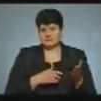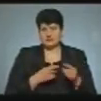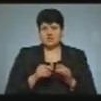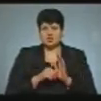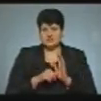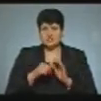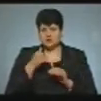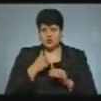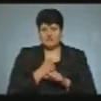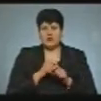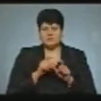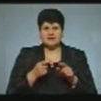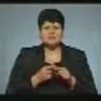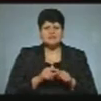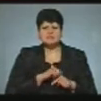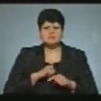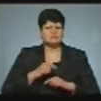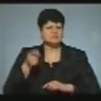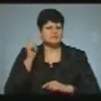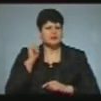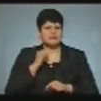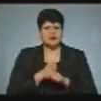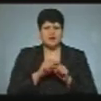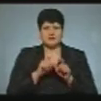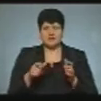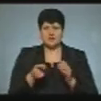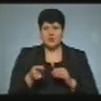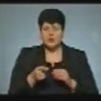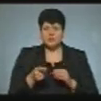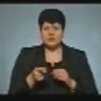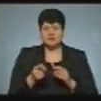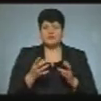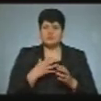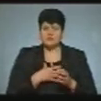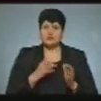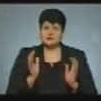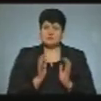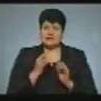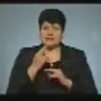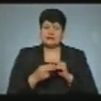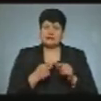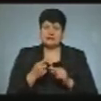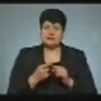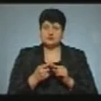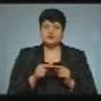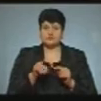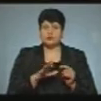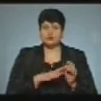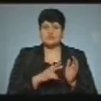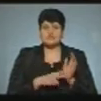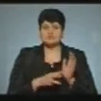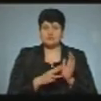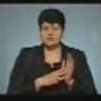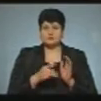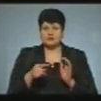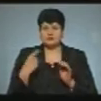60 років аптека, це одна з найдавніших аптек міста Тернополя. І важливо саме зберегти цю традицію, щоб вона була 78-ю аптекою Тернопільської